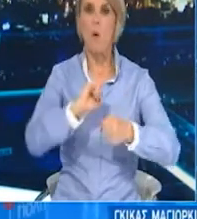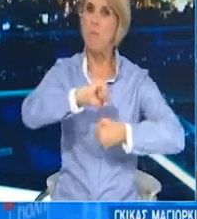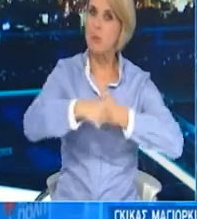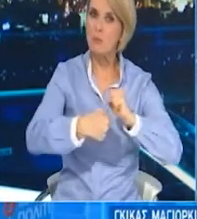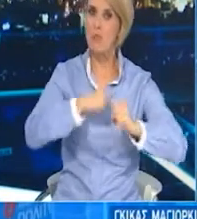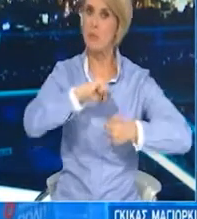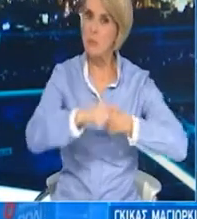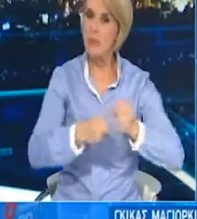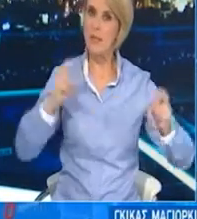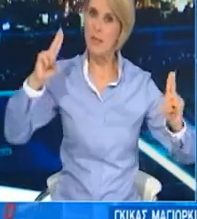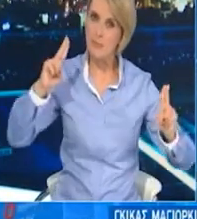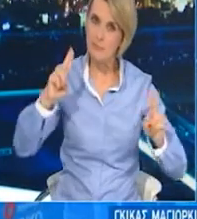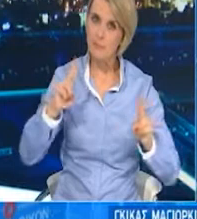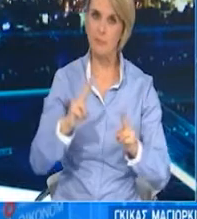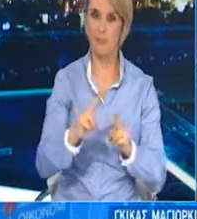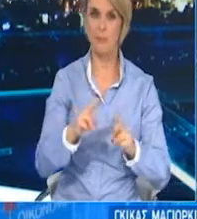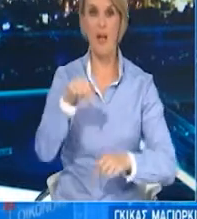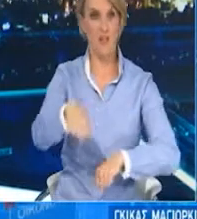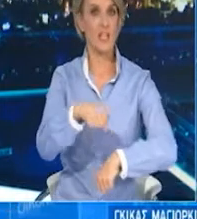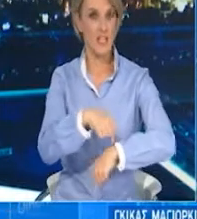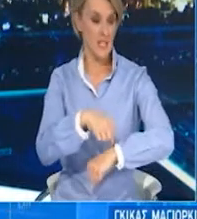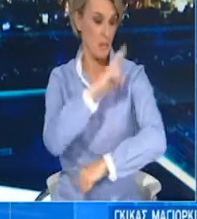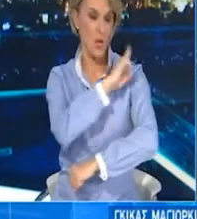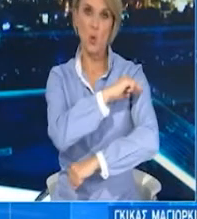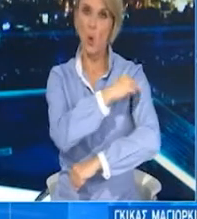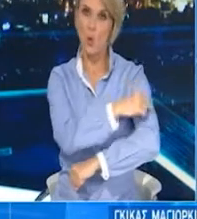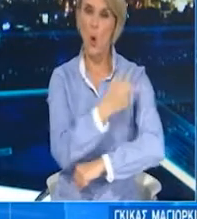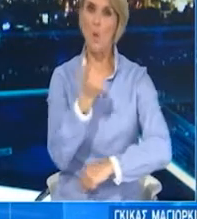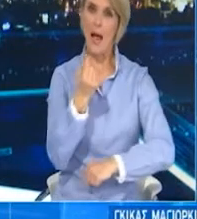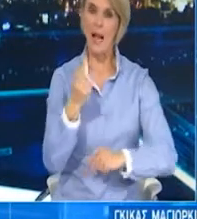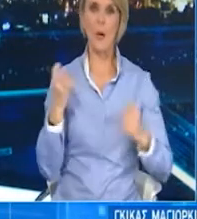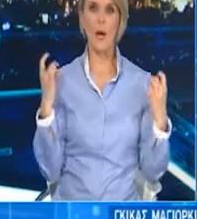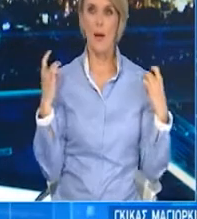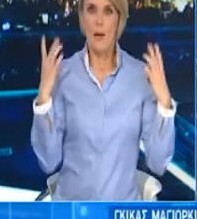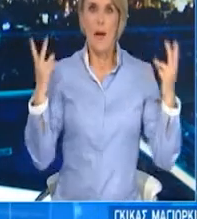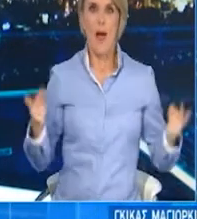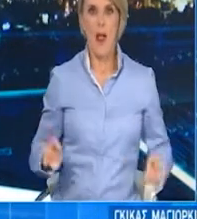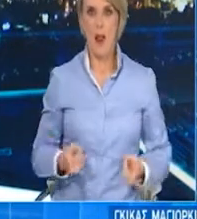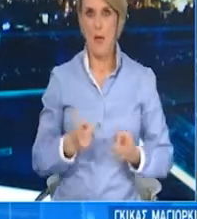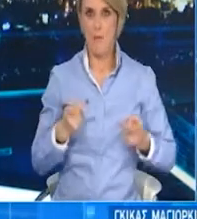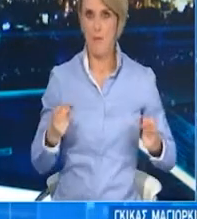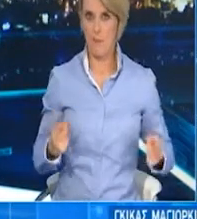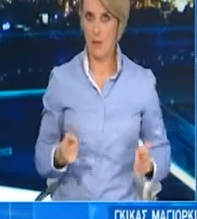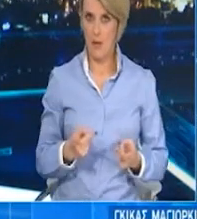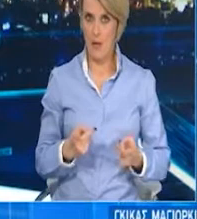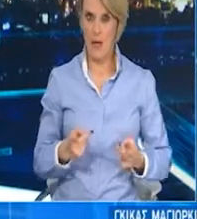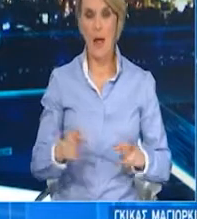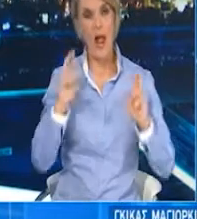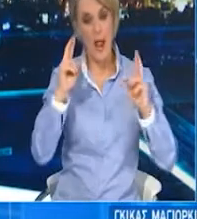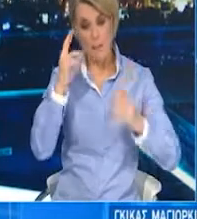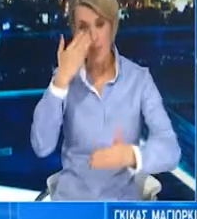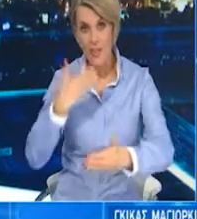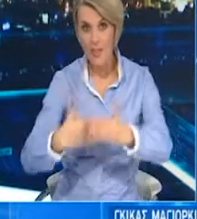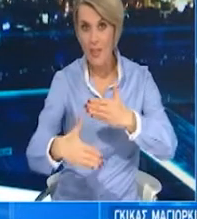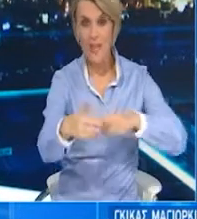στο Νοέμβριο. Με απλά λόγια, το σύστημα υγείας αποσυμφορείται πολύ πιο αργά από ό,τι συμπιέστηκε. Γι' αυτό και οι γιορτές αυτές,